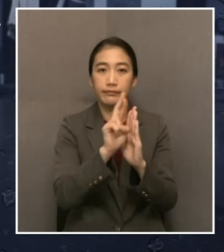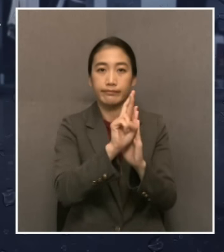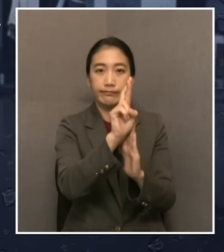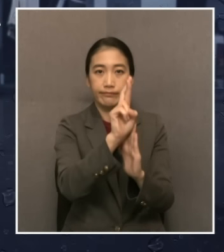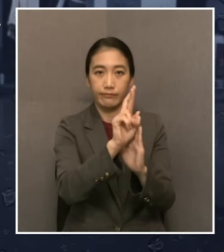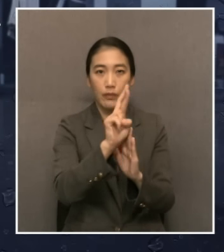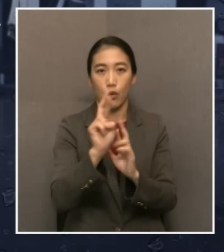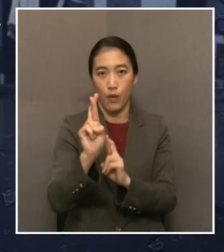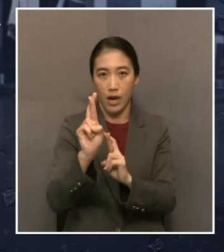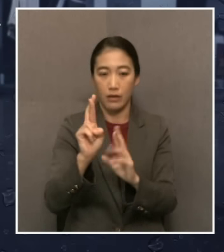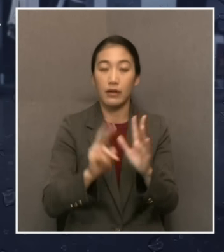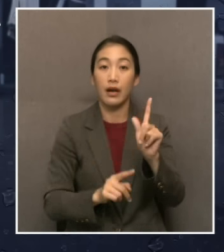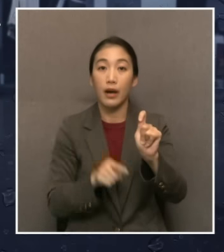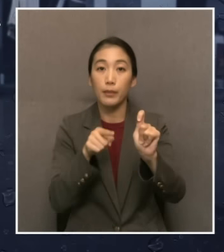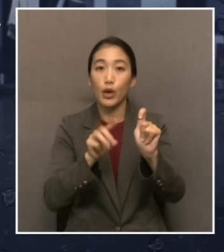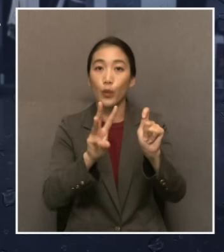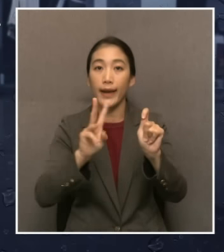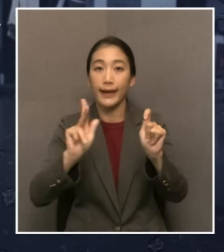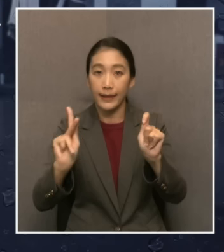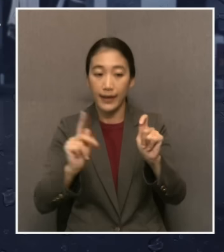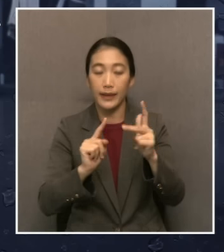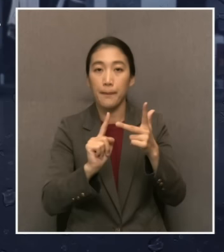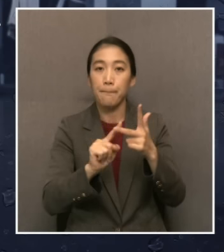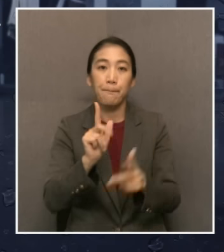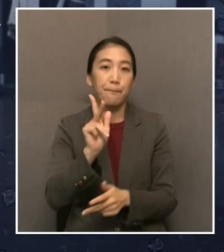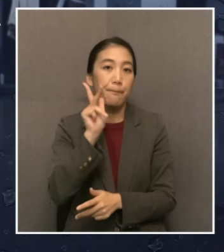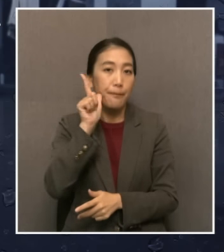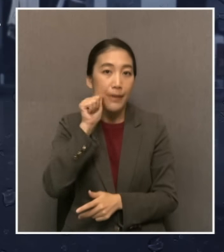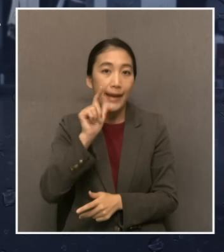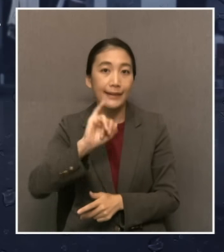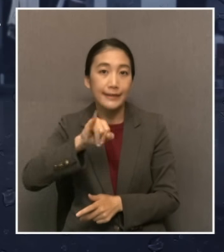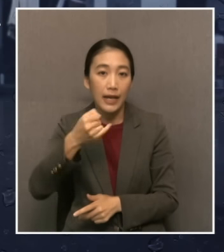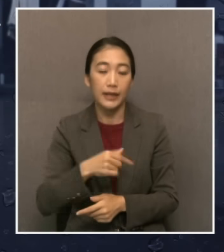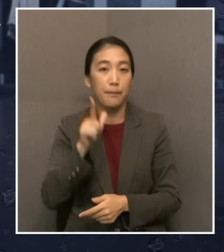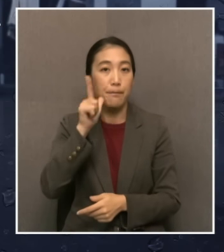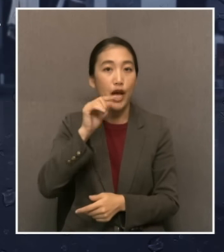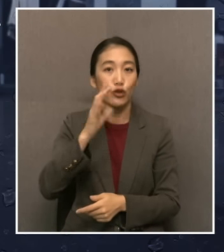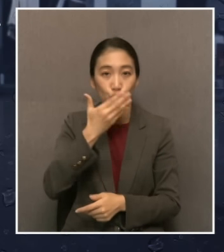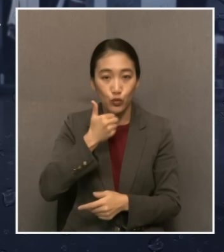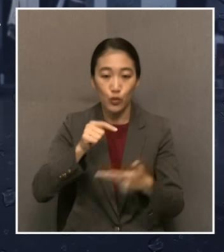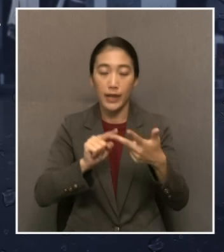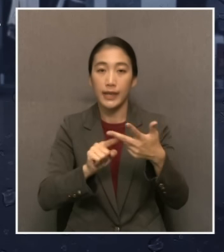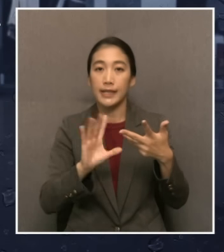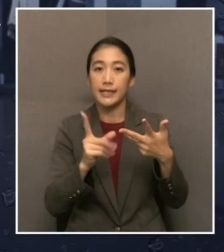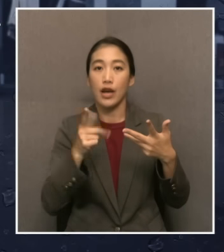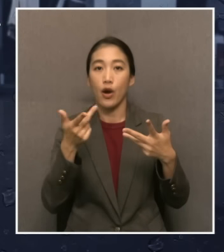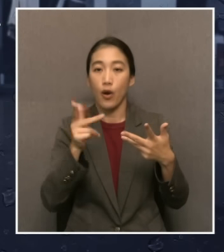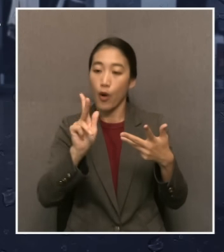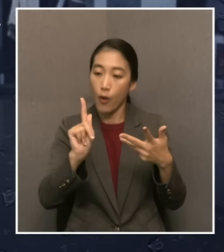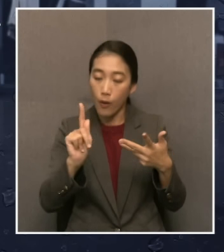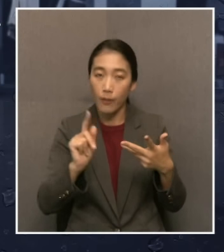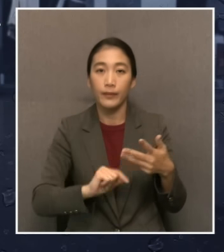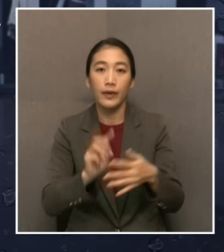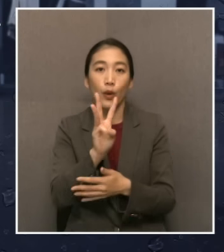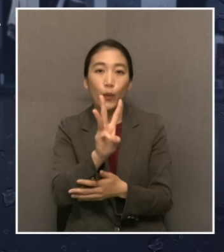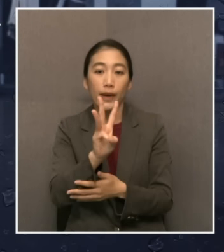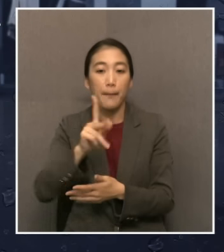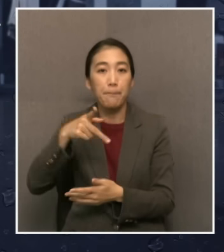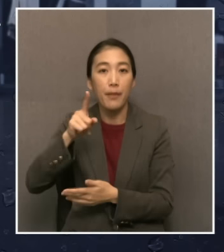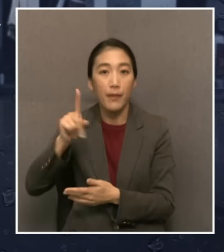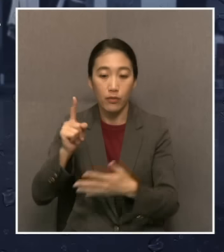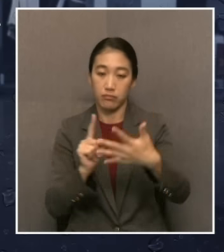เขตอำเภอเวียงแก่นแม่จันทร์แม่สวยเชียงของเวียงป่าเป้าส่วนที่จังหวัดน่านประกาศเตือน